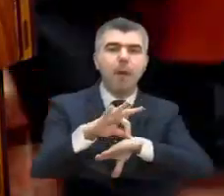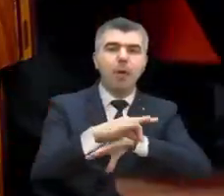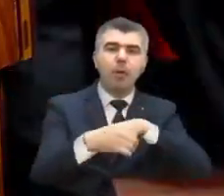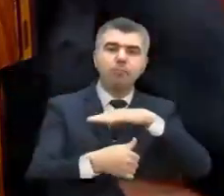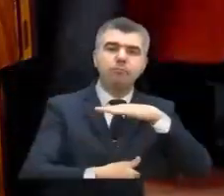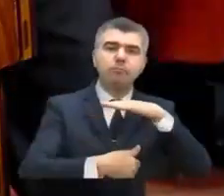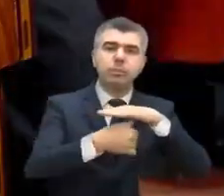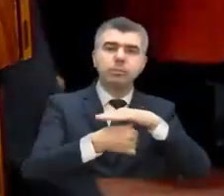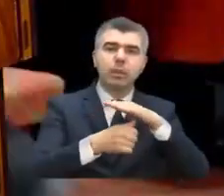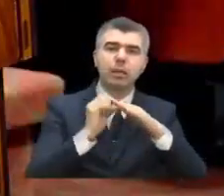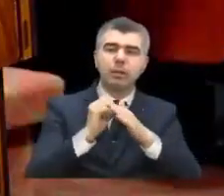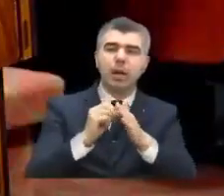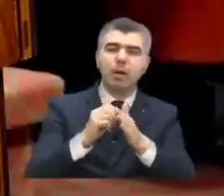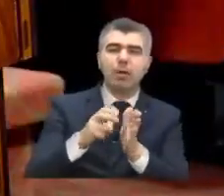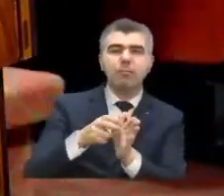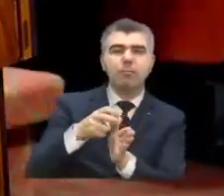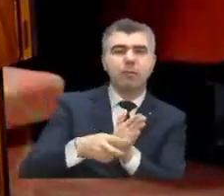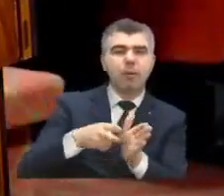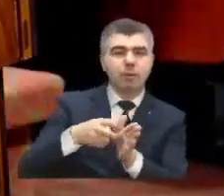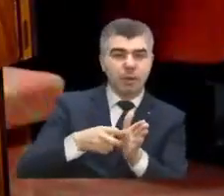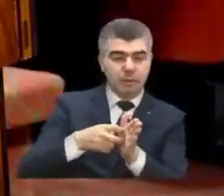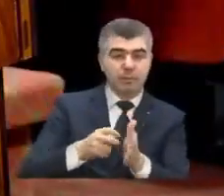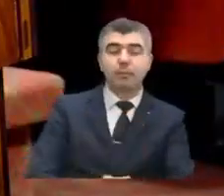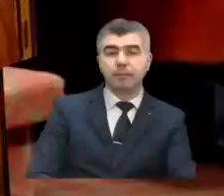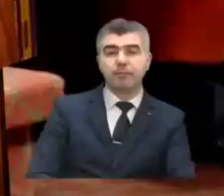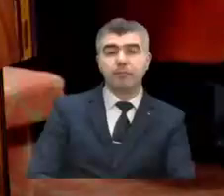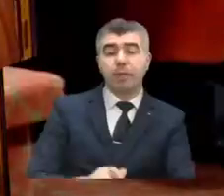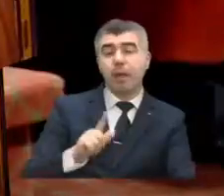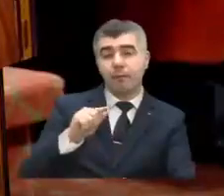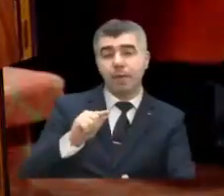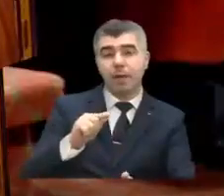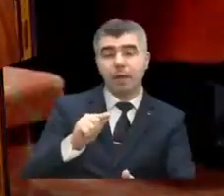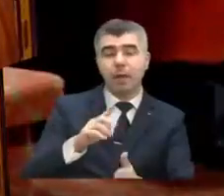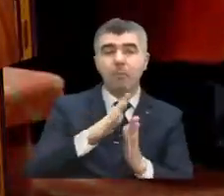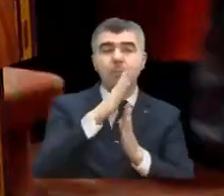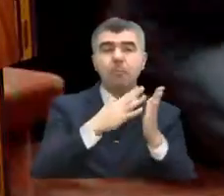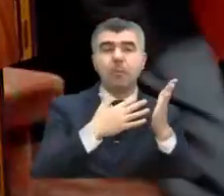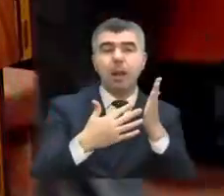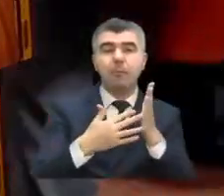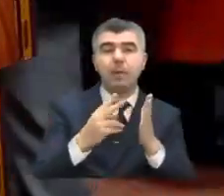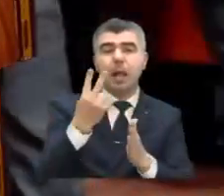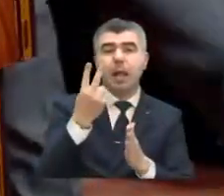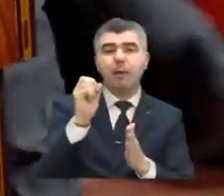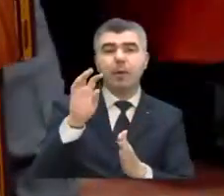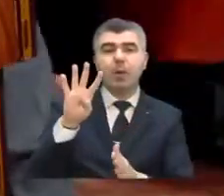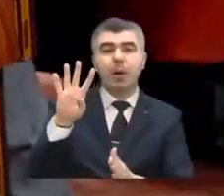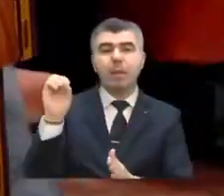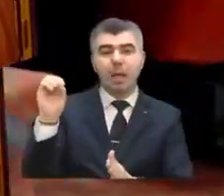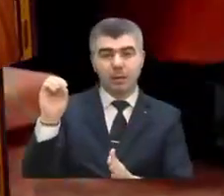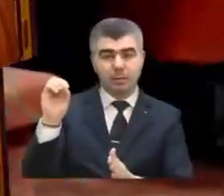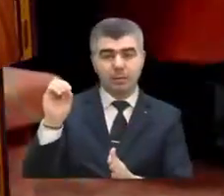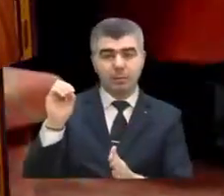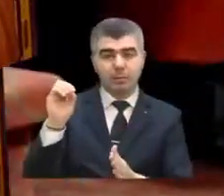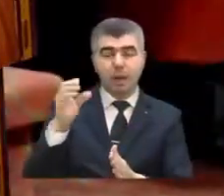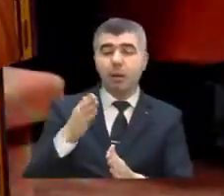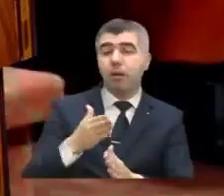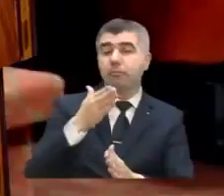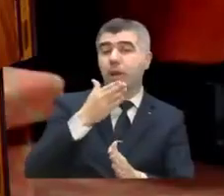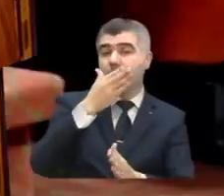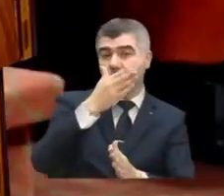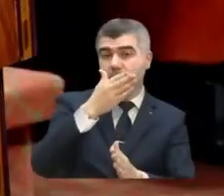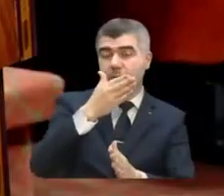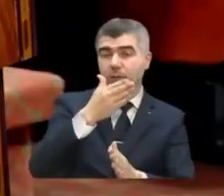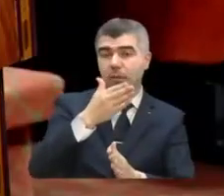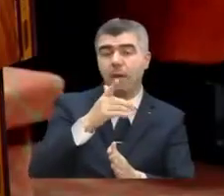الحديدية، بالخصوص في مخطط 2040، والتي خلصت إلى إعداد مخطط